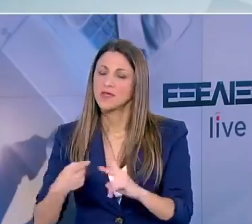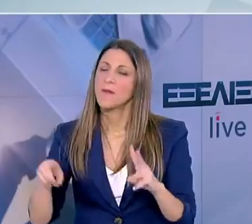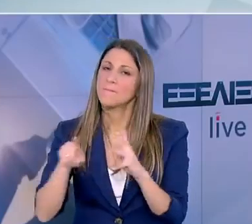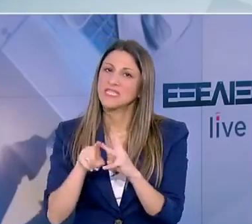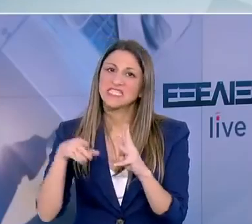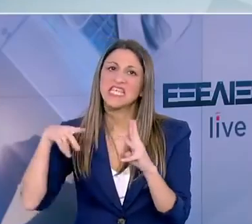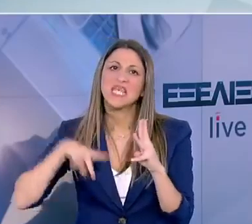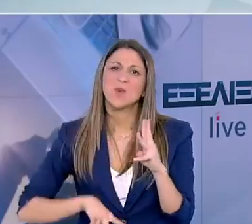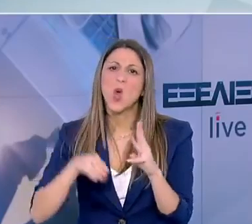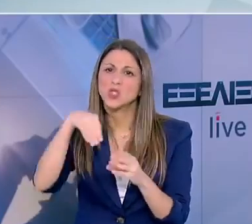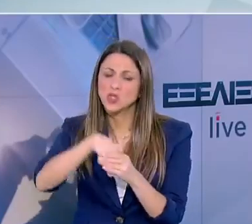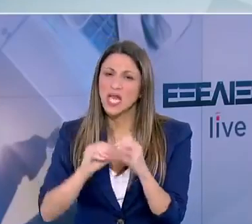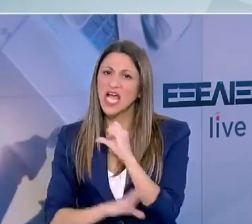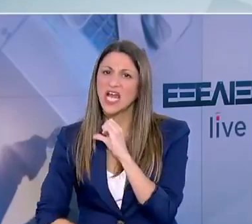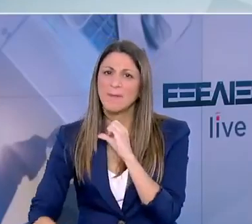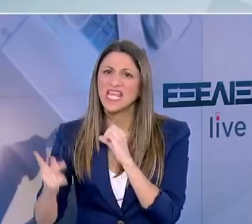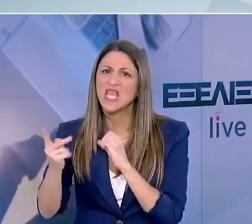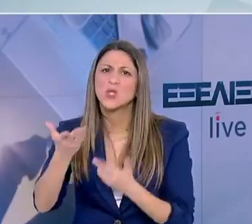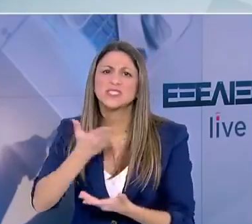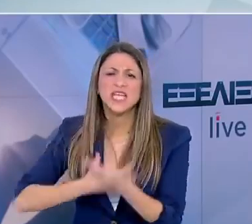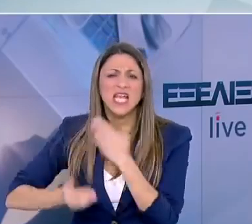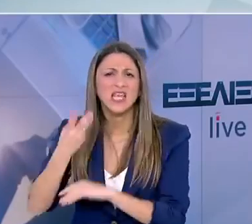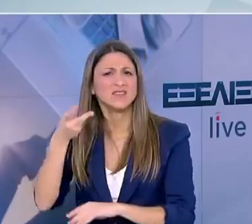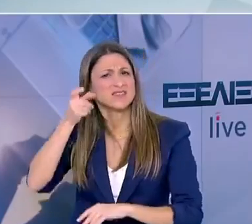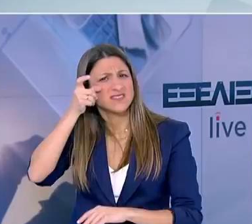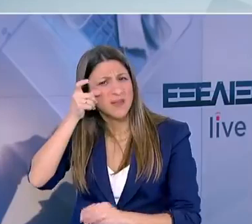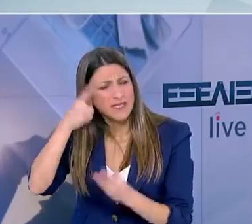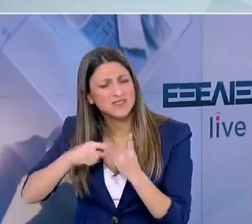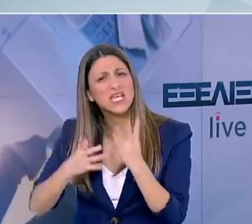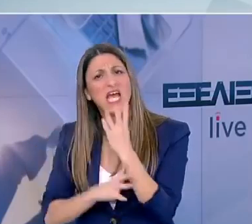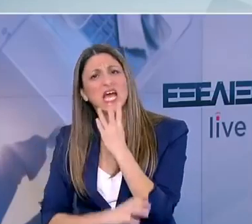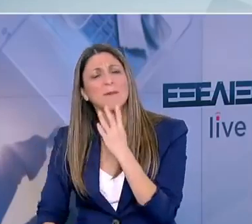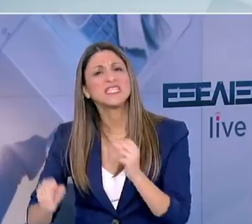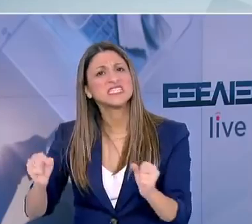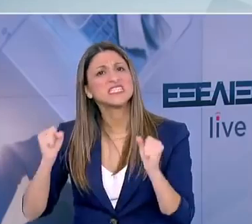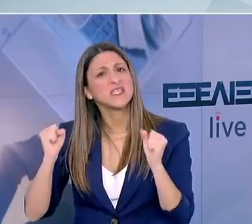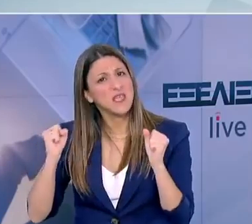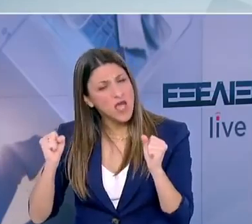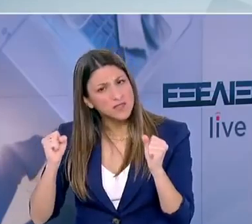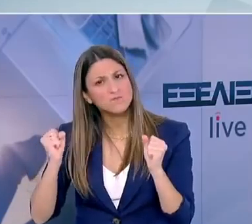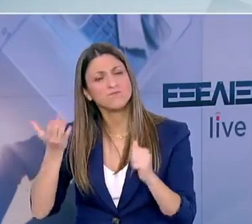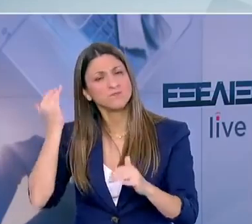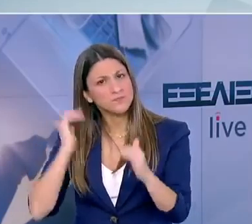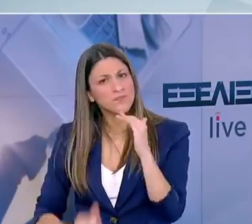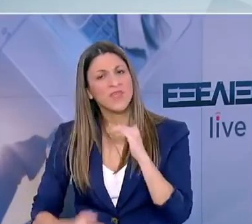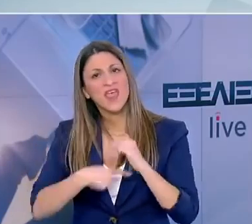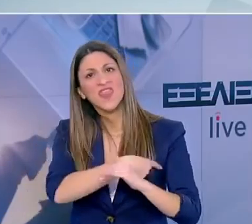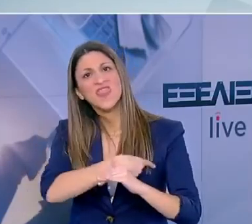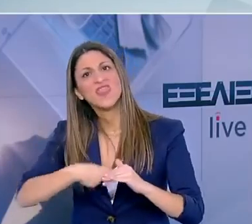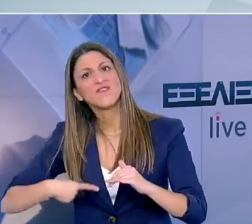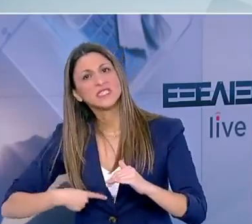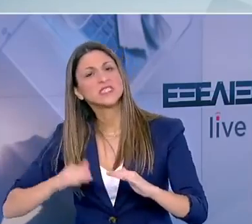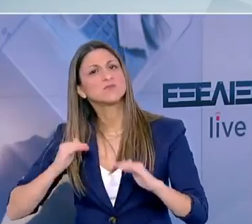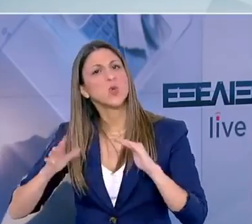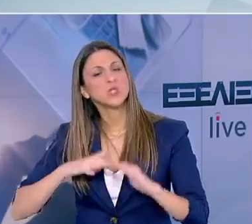Λιβάνιο, τον Γενικό Γραμματέα Κοινωνικής Αλληλεγγύης, τον κύριο Σταμάτη, τον Γενικό Γραμματέα Υγείας, τον κύριο Πρεζεράκο και τον Γενικό Διευθυντή της Πολιτικής Προστασίας,